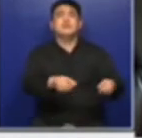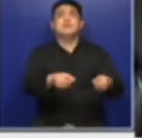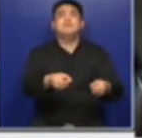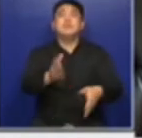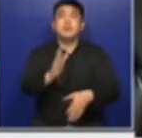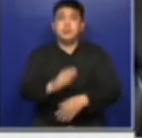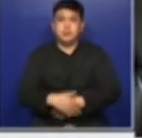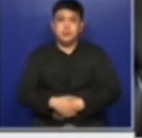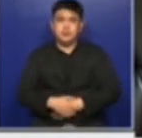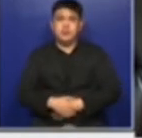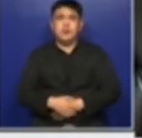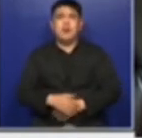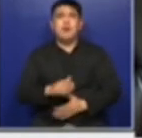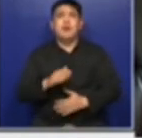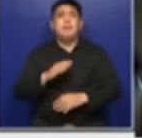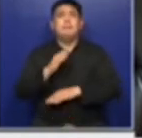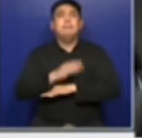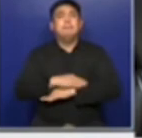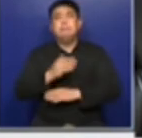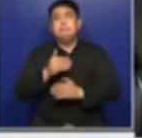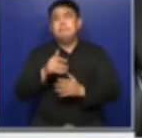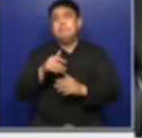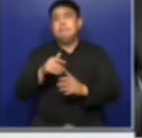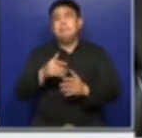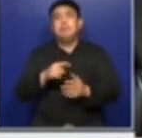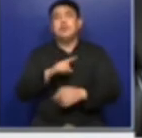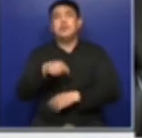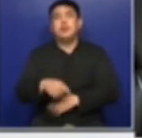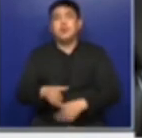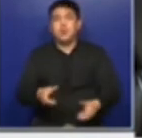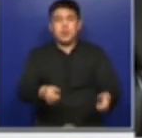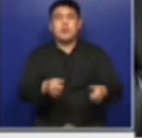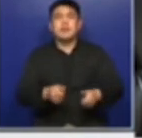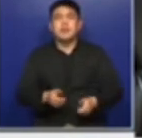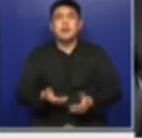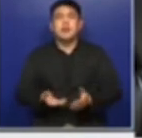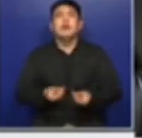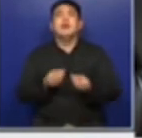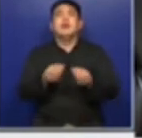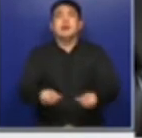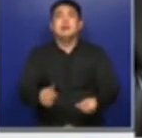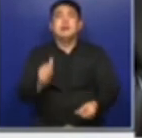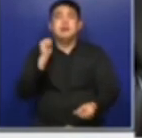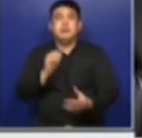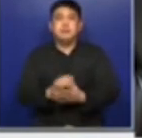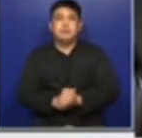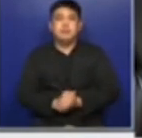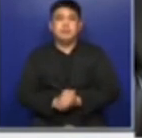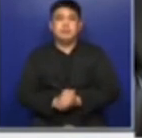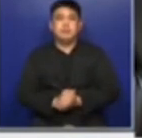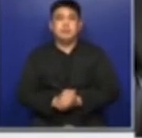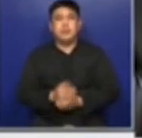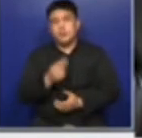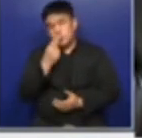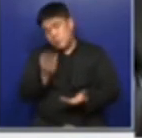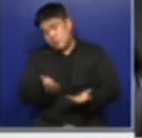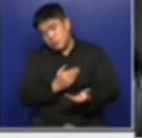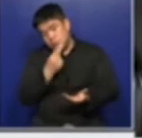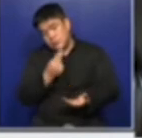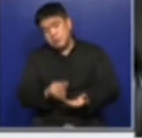ครับไม่ต้องพิมพ์ใหม่เพราะเที่ยวหน้าท่านเอาเล่มนี้มาชี้แจงอีกดูแล้วไม่มีเลยครับเพ